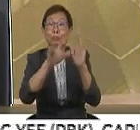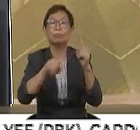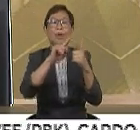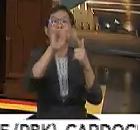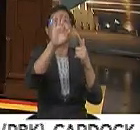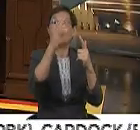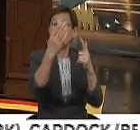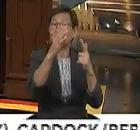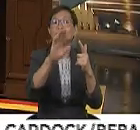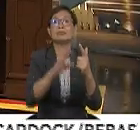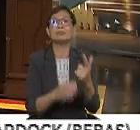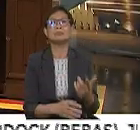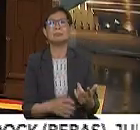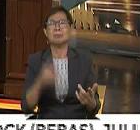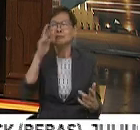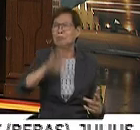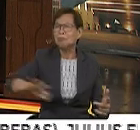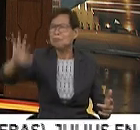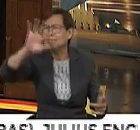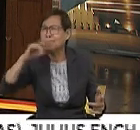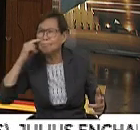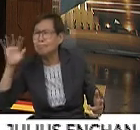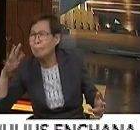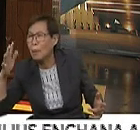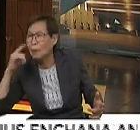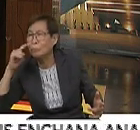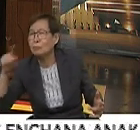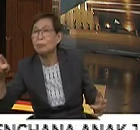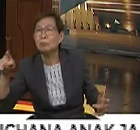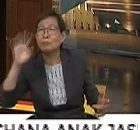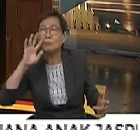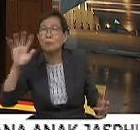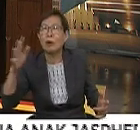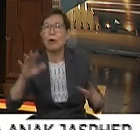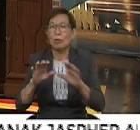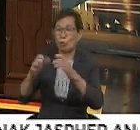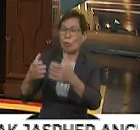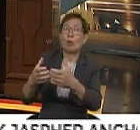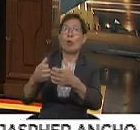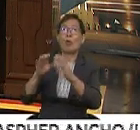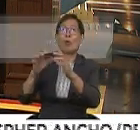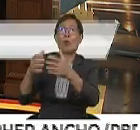Facebook. Yang kita tak nampak dan saya dengar ini adalah kumpulan WhatsApp